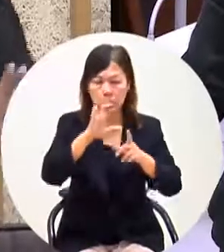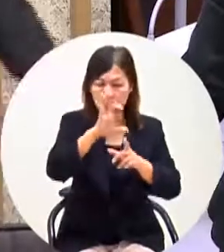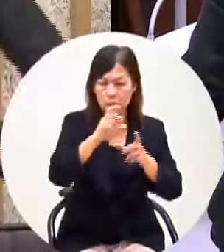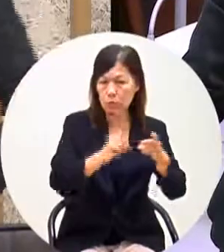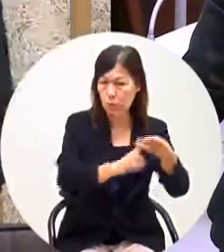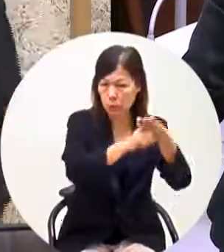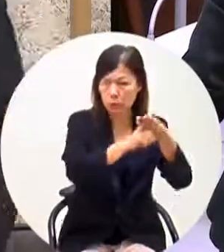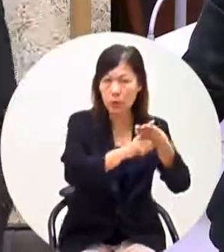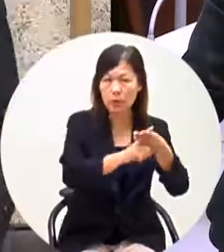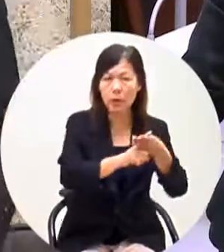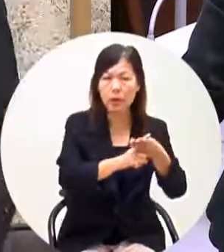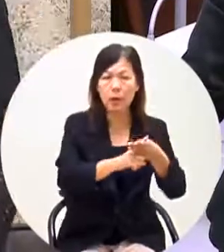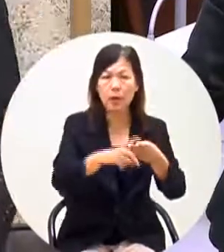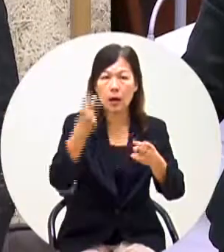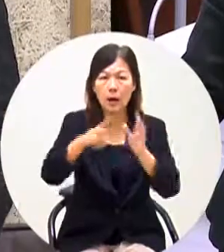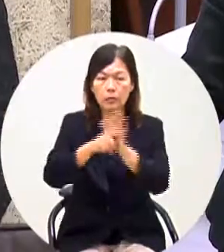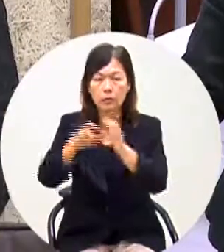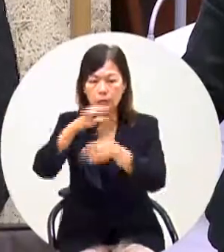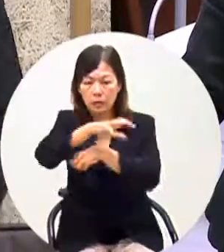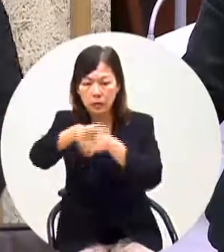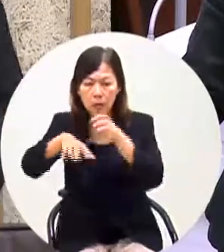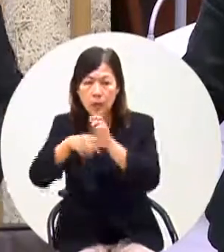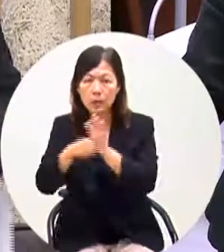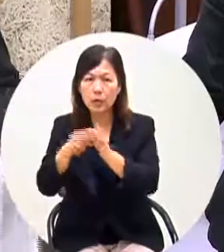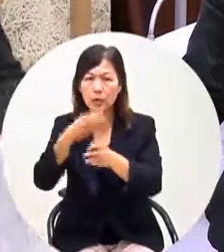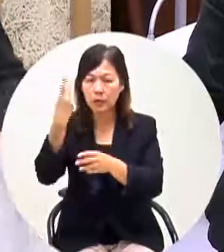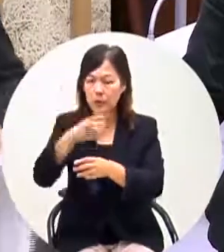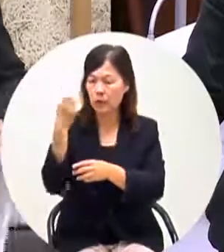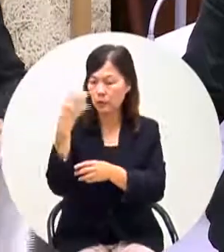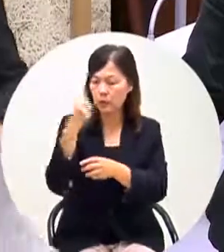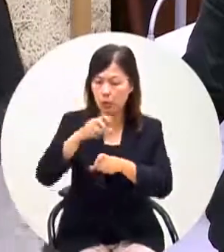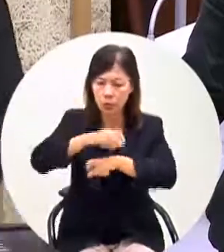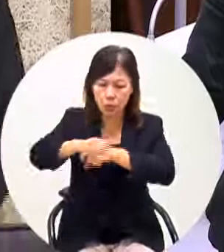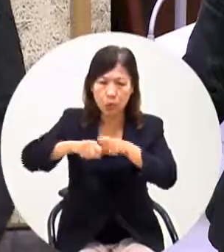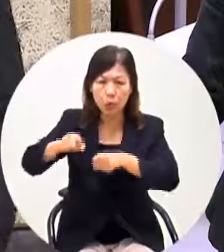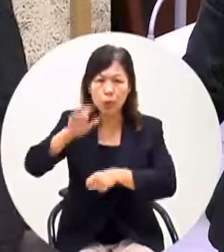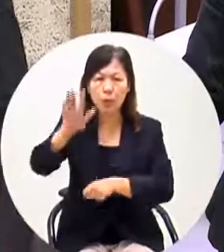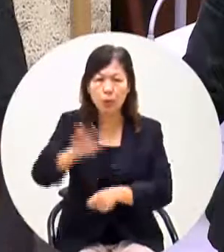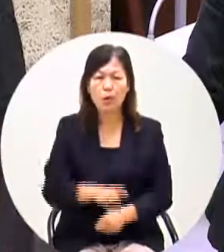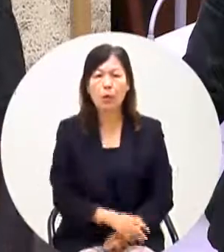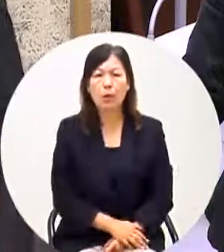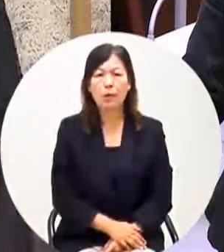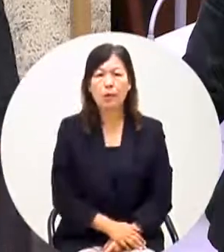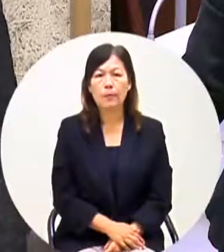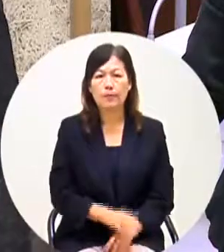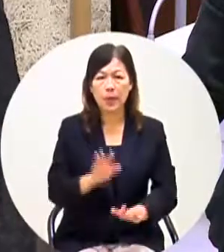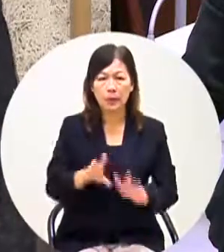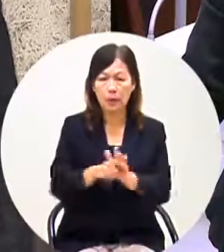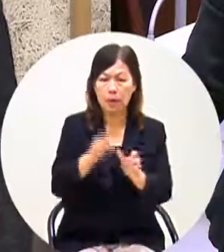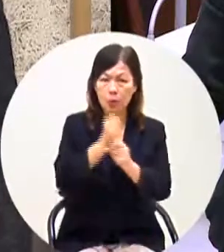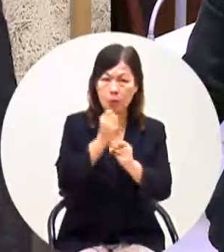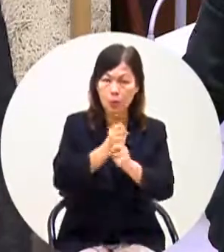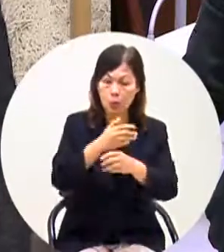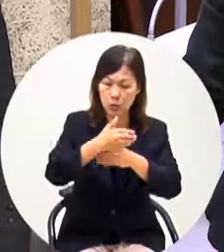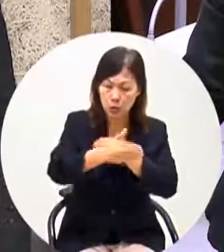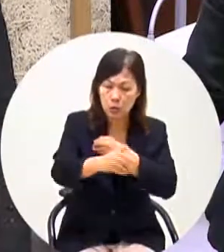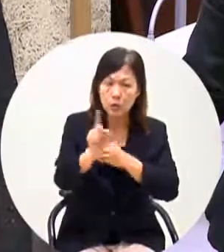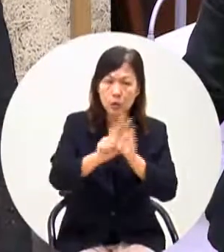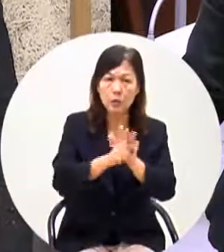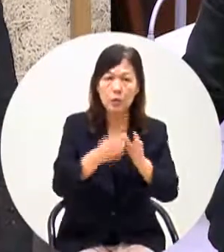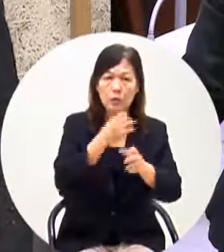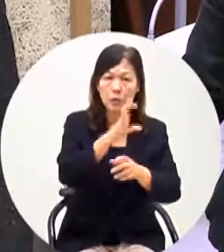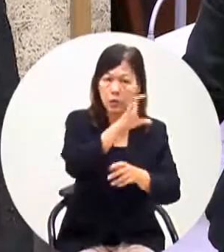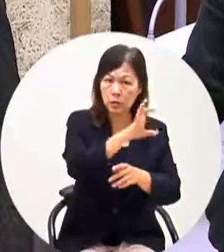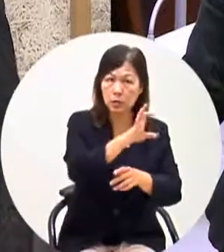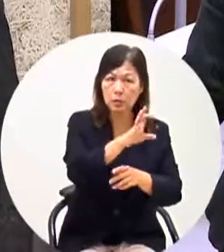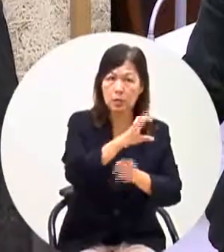部分，我们全部重新做一个设计。那目前的进度是，我们已经把整个公厕跟这个景观三角公园的部